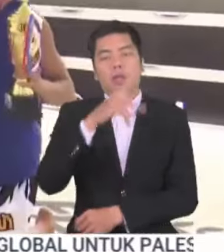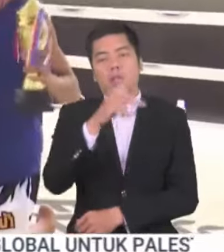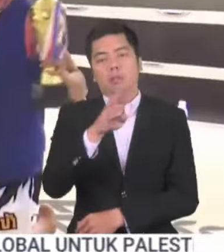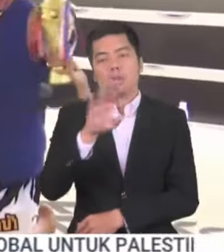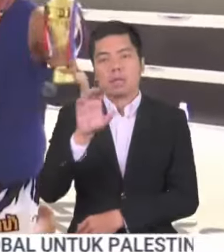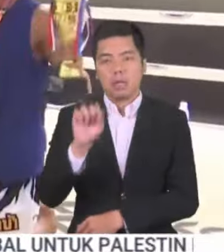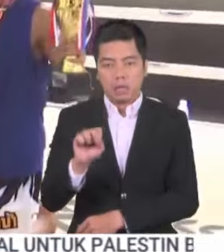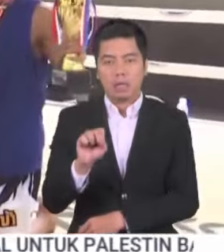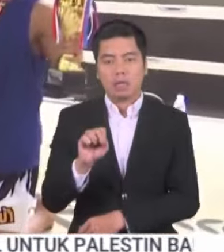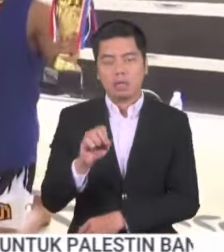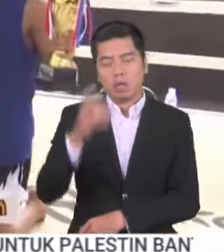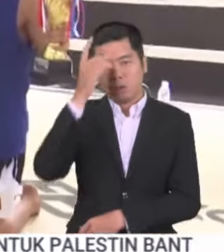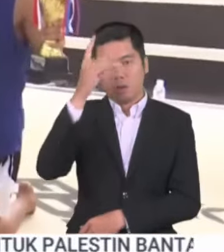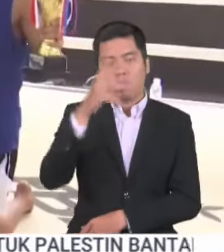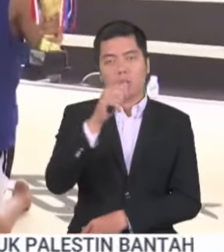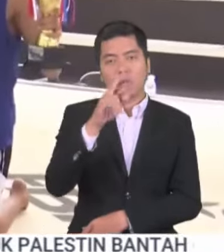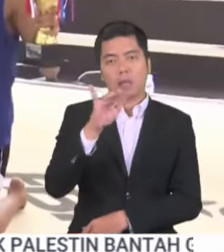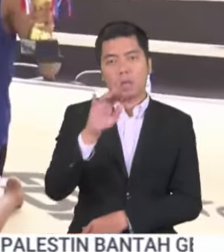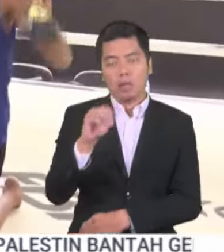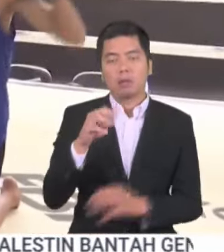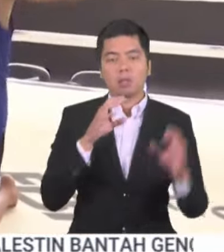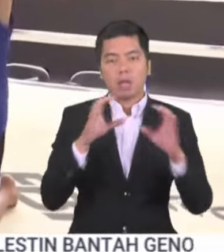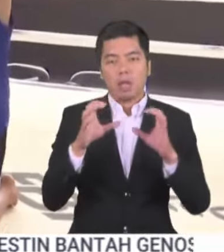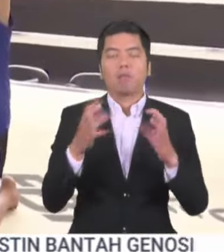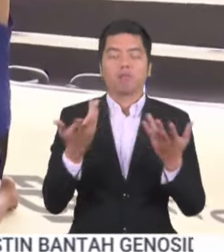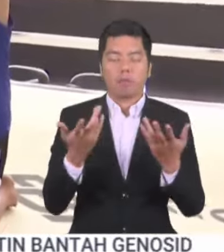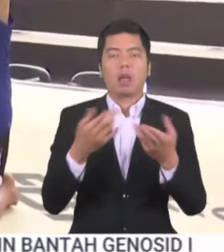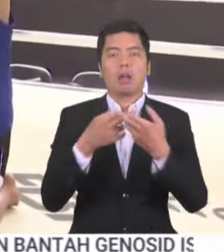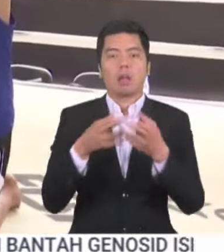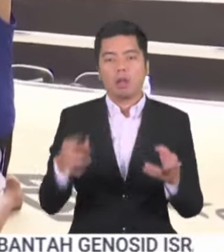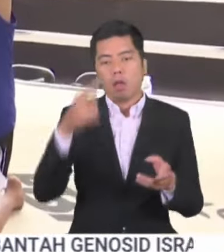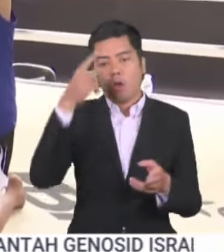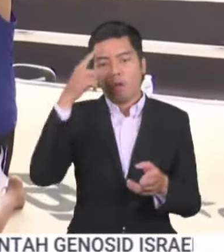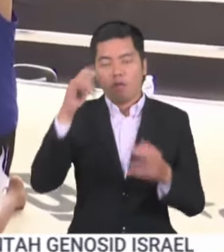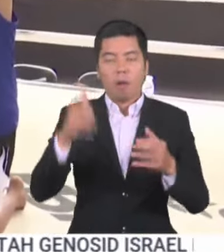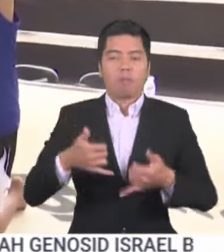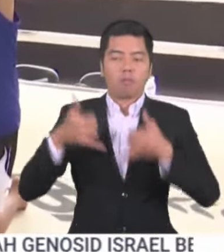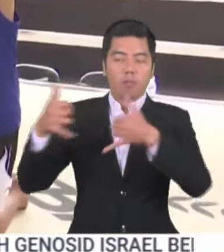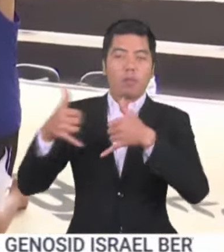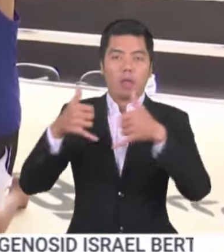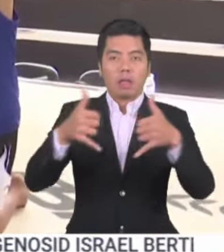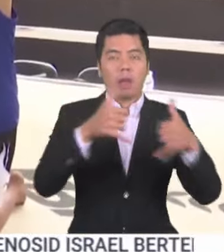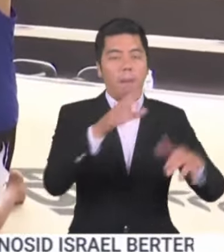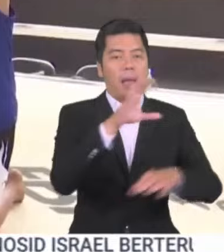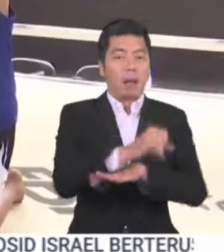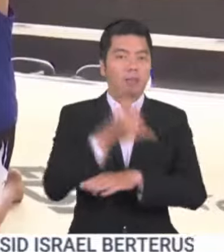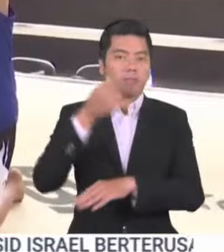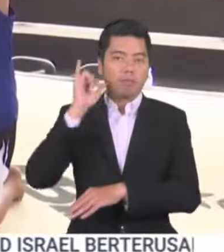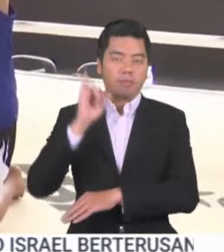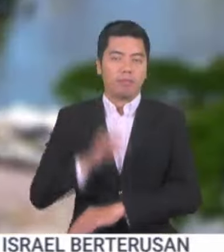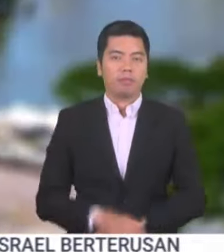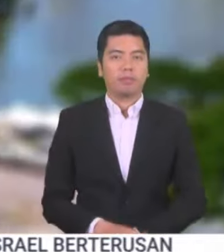Pembangunan Usahawan Dato' Sri Abdul Karim Rahman Hamzah menyempurnakan majlis penyampaian piala kejohanan malam tadi.